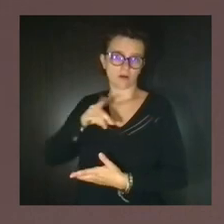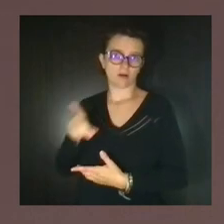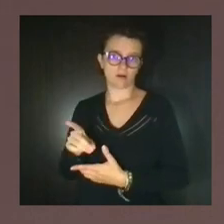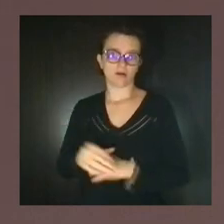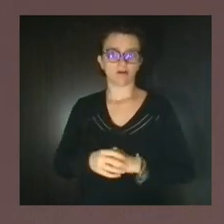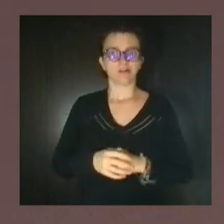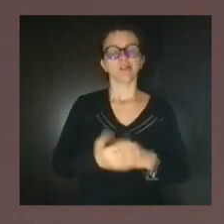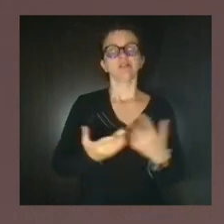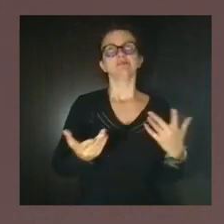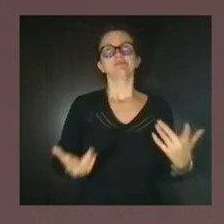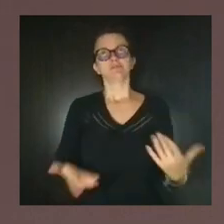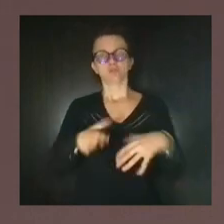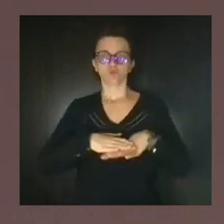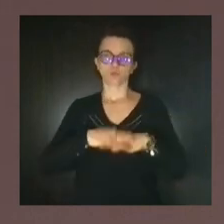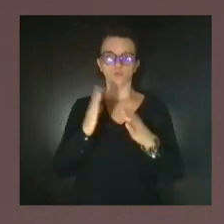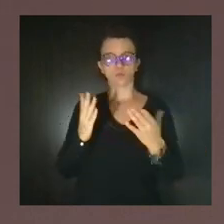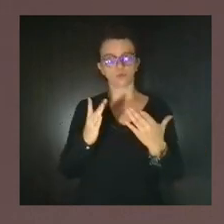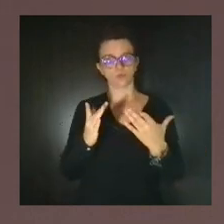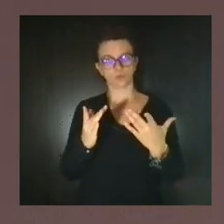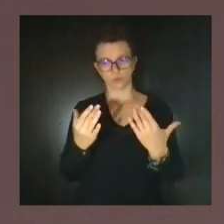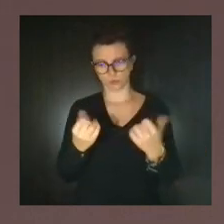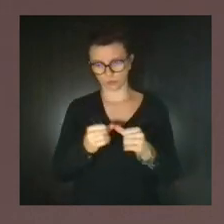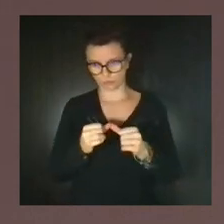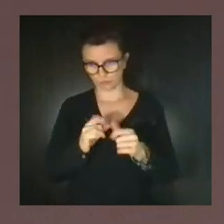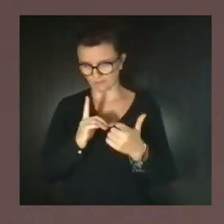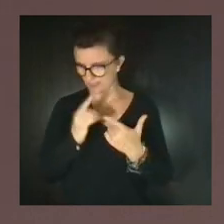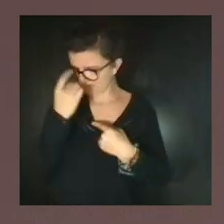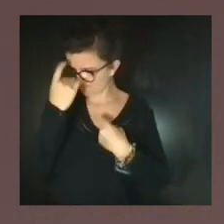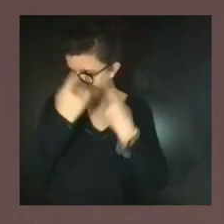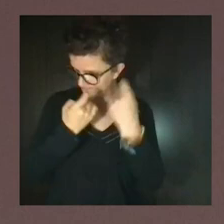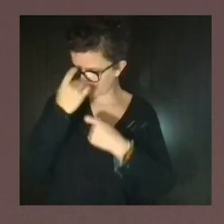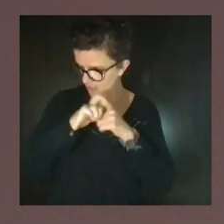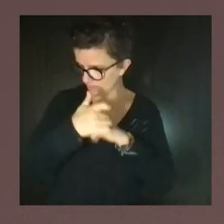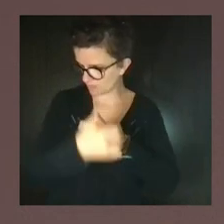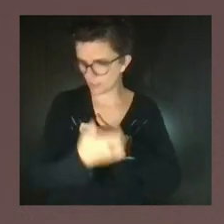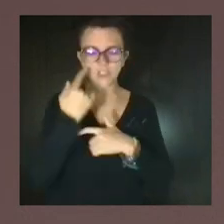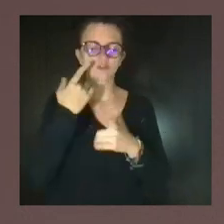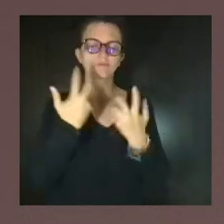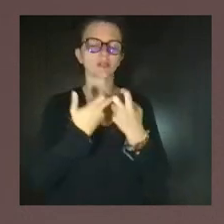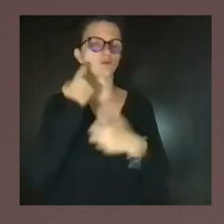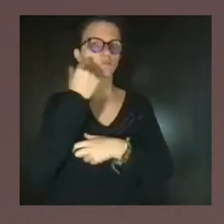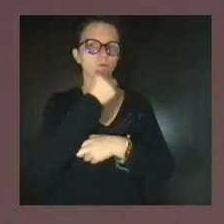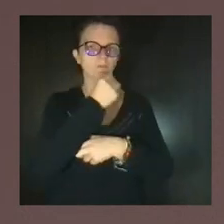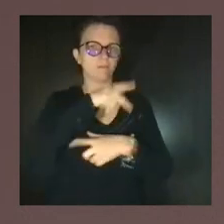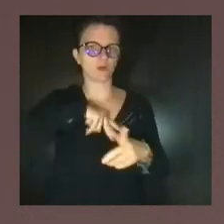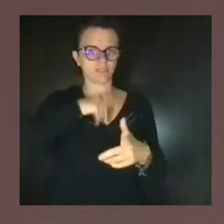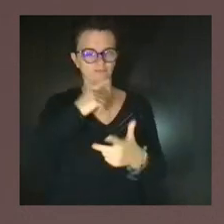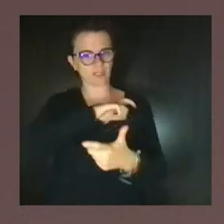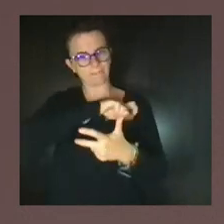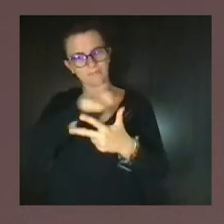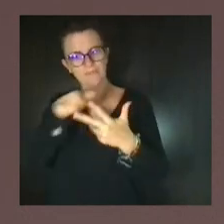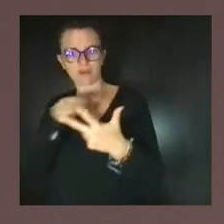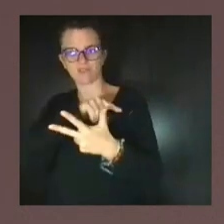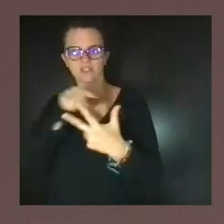il s'est articulé un processus, notamment pour ma mère. Donc le processus que j'appelle des trois phases. Donc